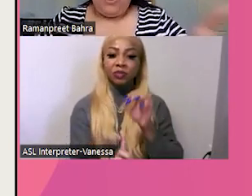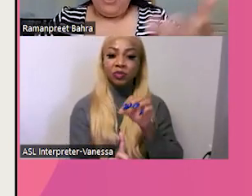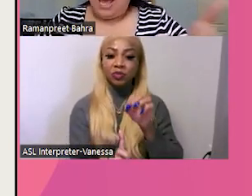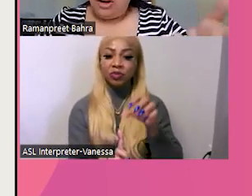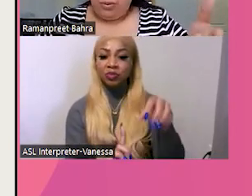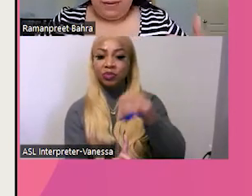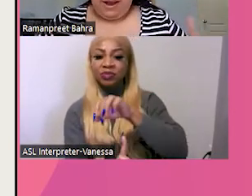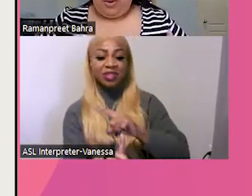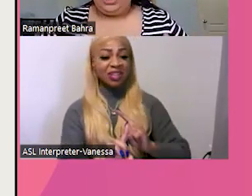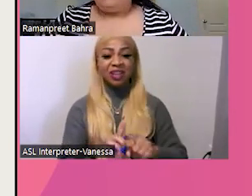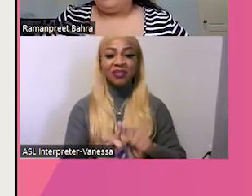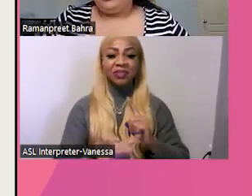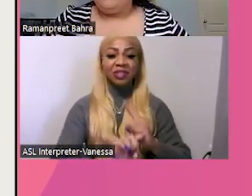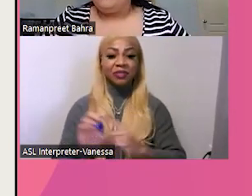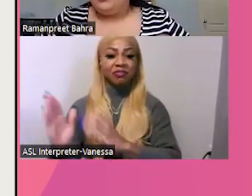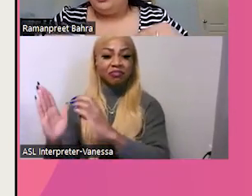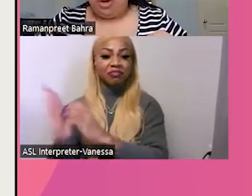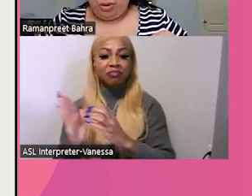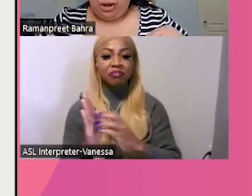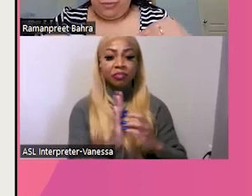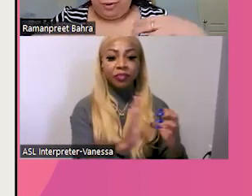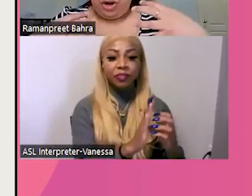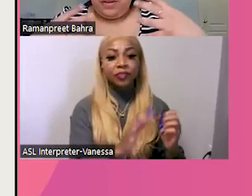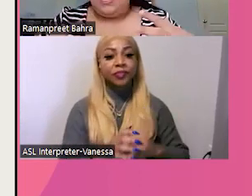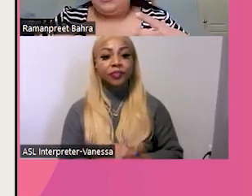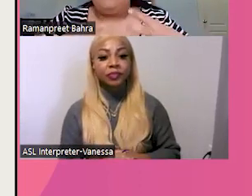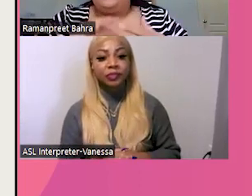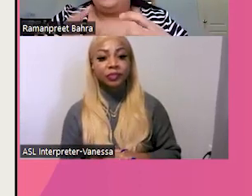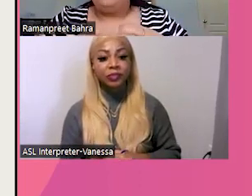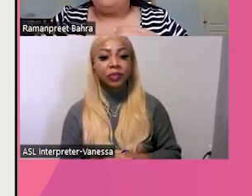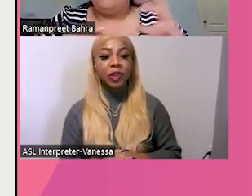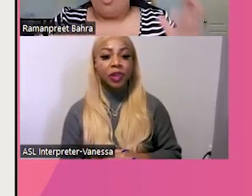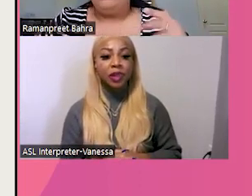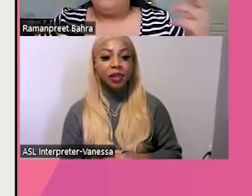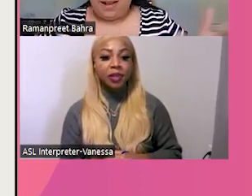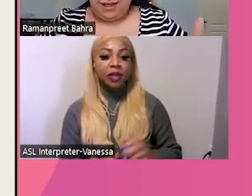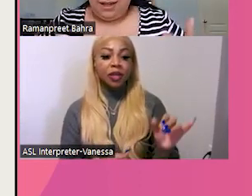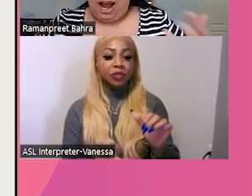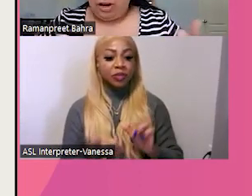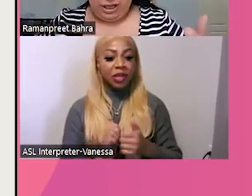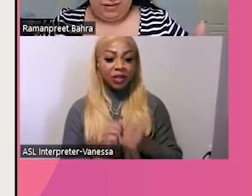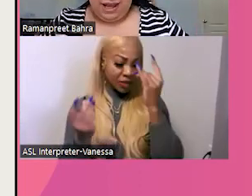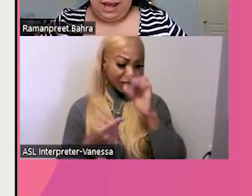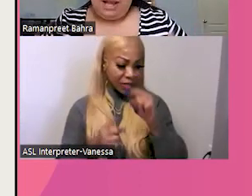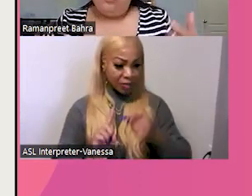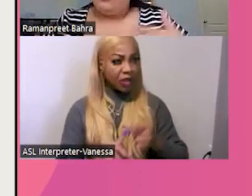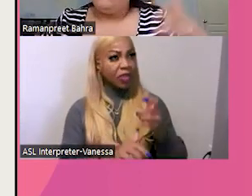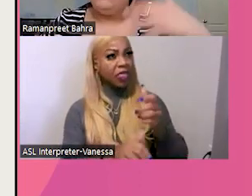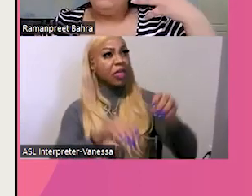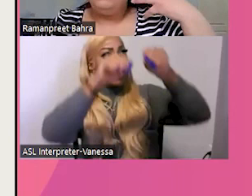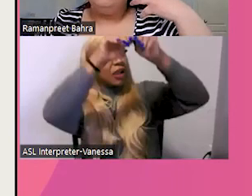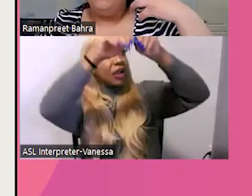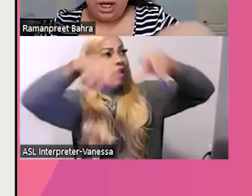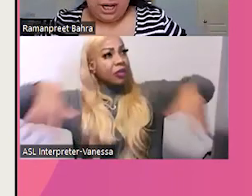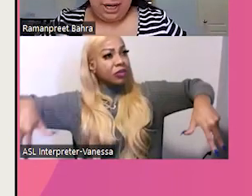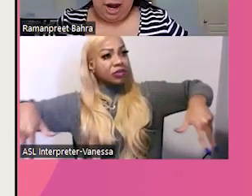l'intersectionnalité nous permet d'examiner toutes les catégories et de critiquer la façon de